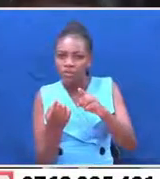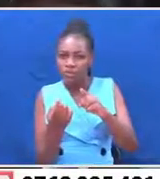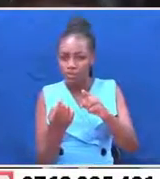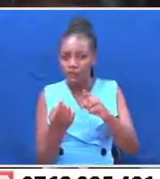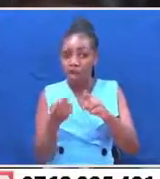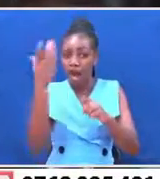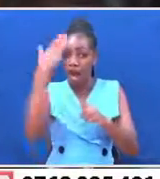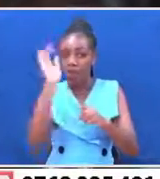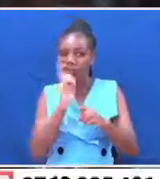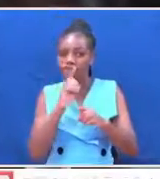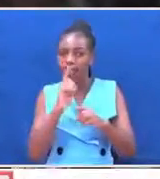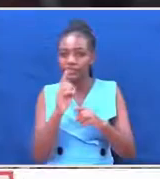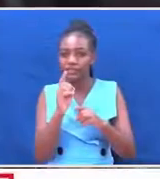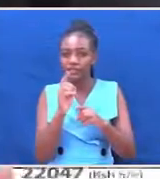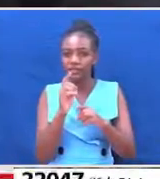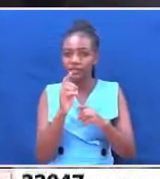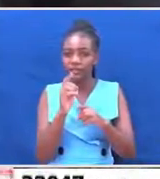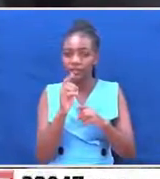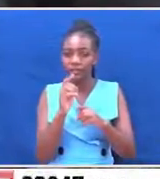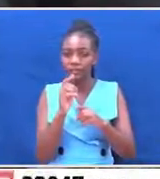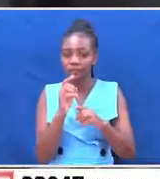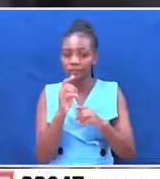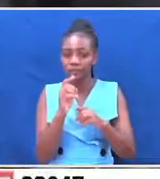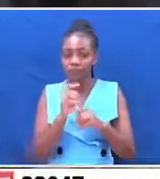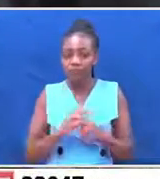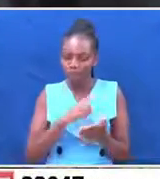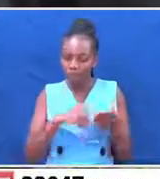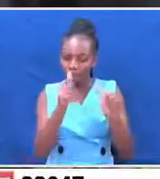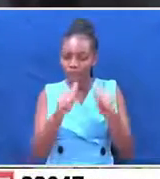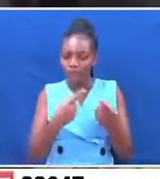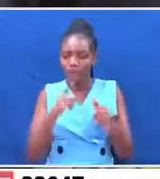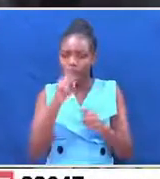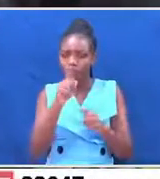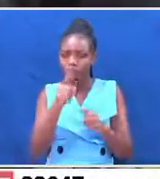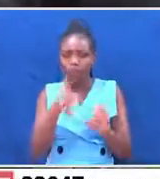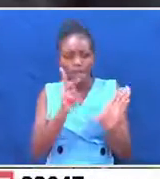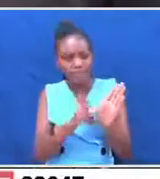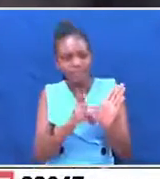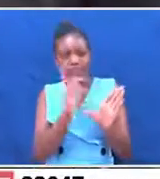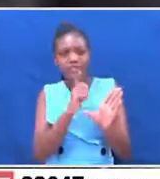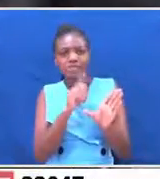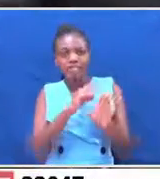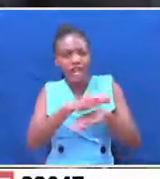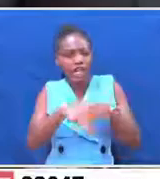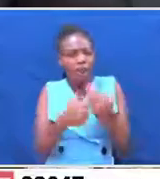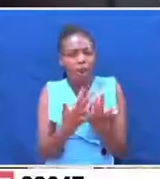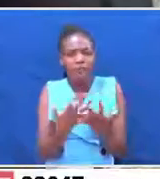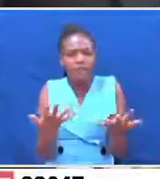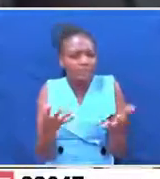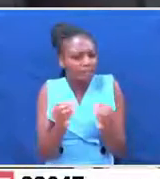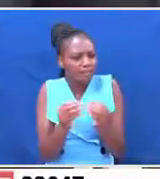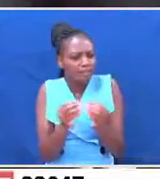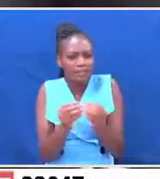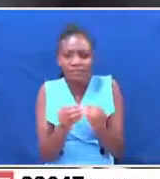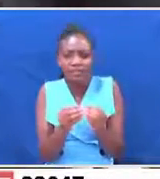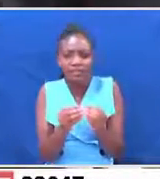you are aware that there was no budget for all these functions. Yet you were participating in every and each of these meetings.